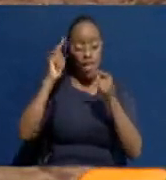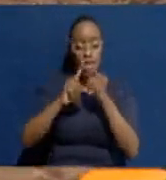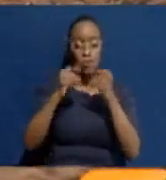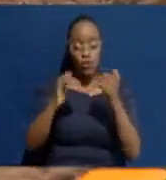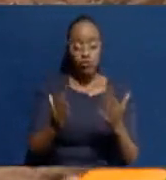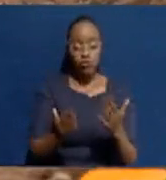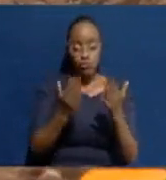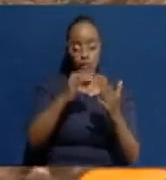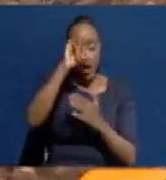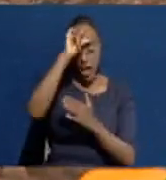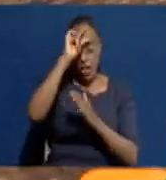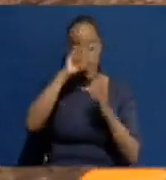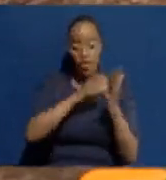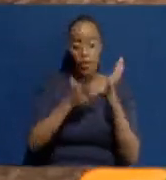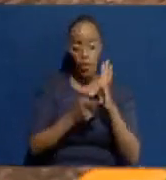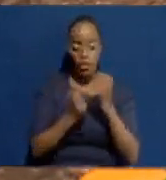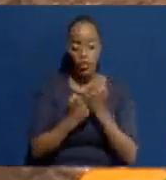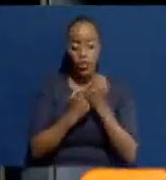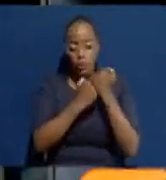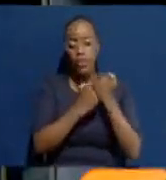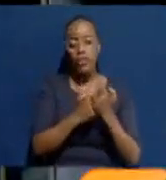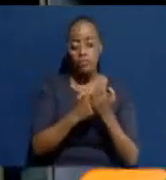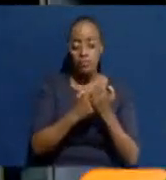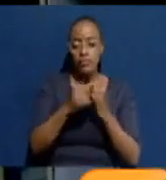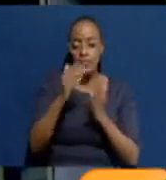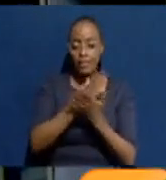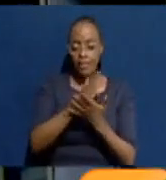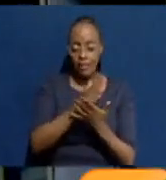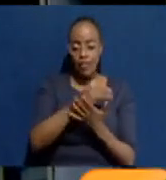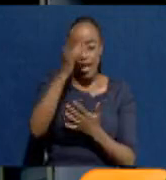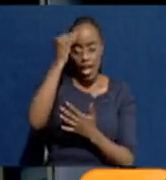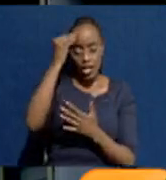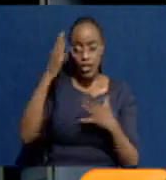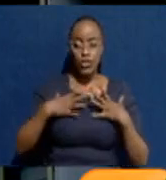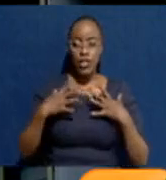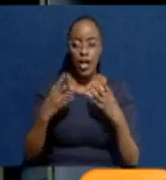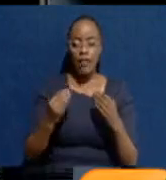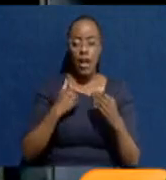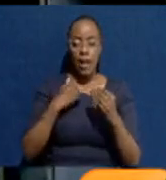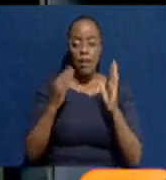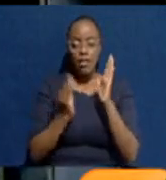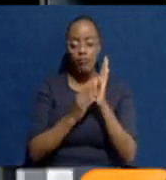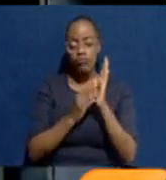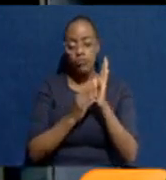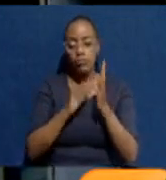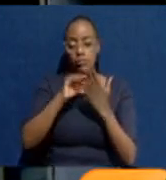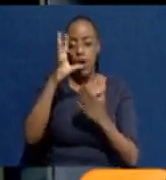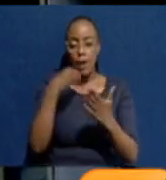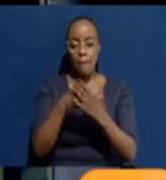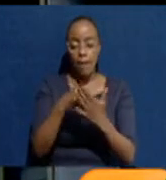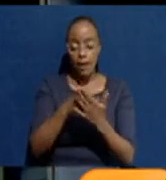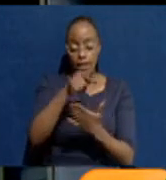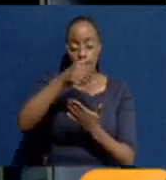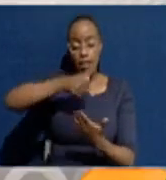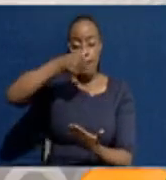jeki mipango ya serikali ya kufadhili ajenda zake kuu. Sekta za elimu na afya zimepewa mgao wa juu zaidi katika bajeti